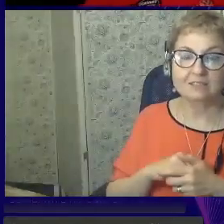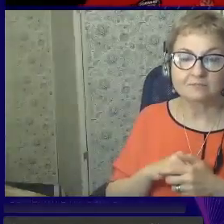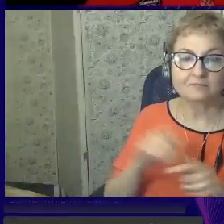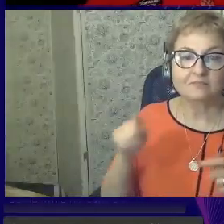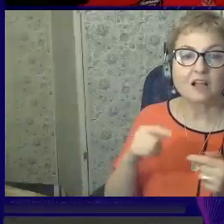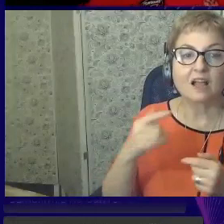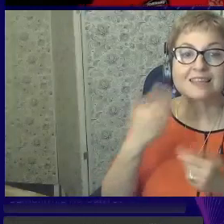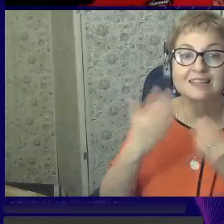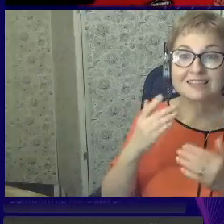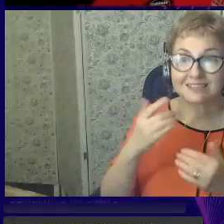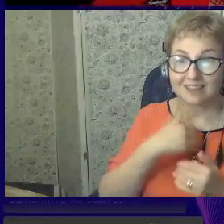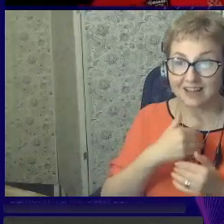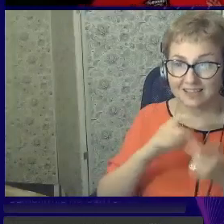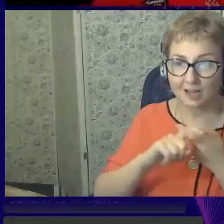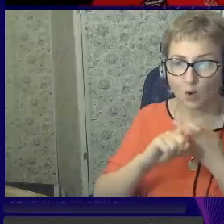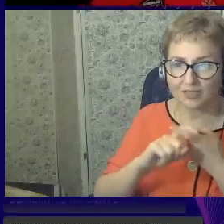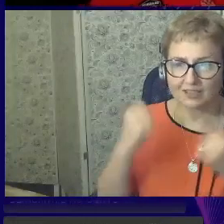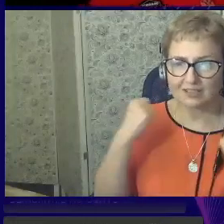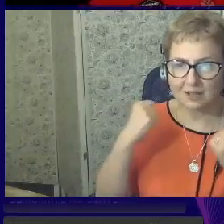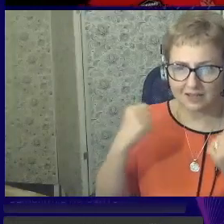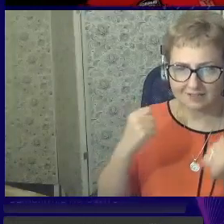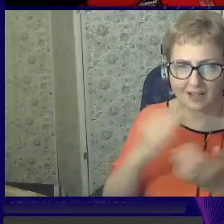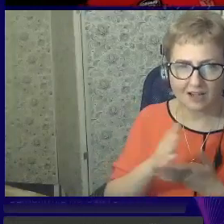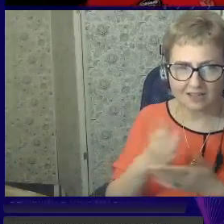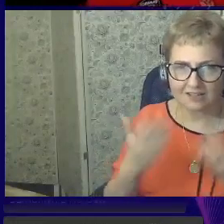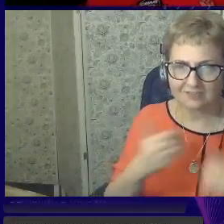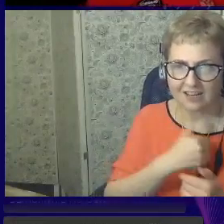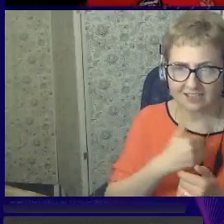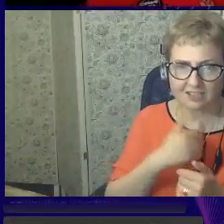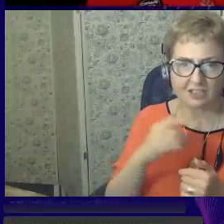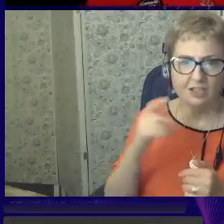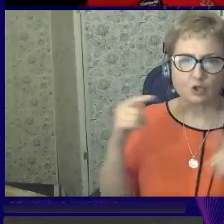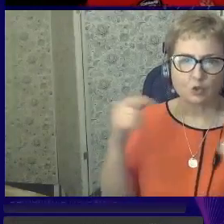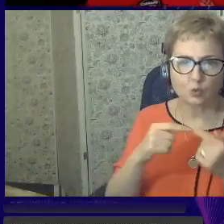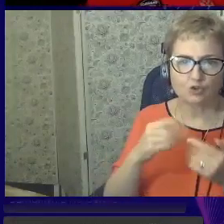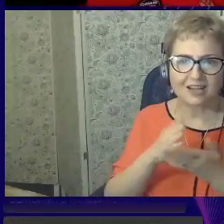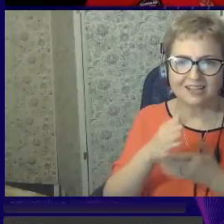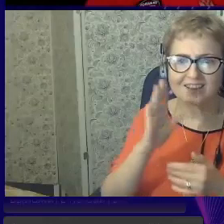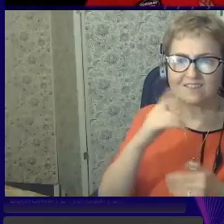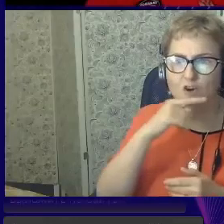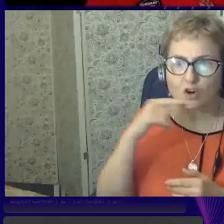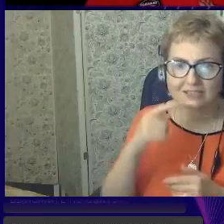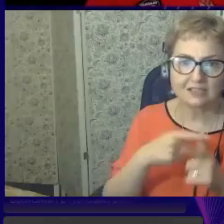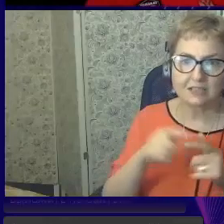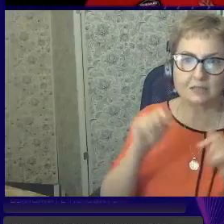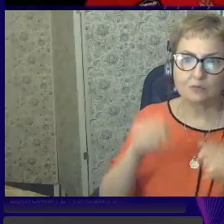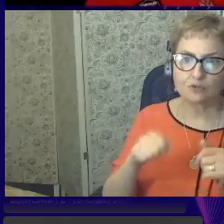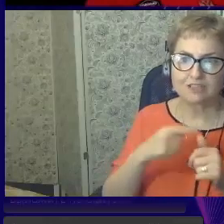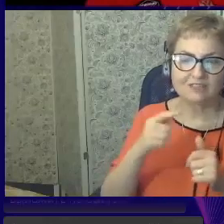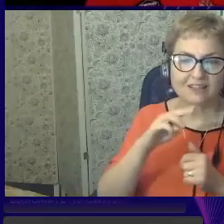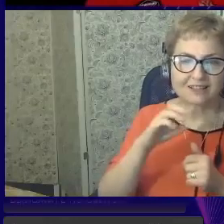Наши контакты, если вы хотите узнать о спортивном ориентировании, называется «Точное ориентирование в России» или можно